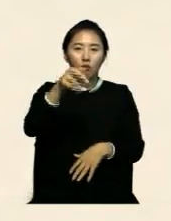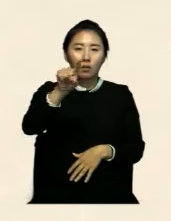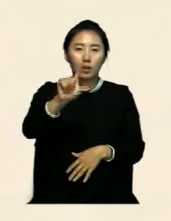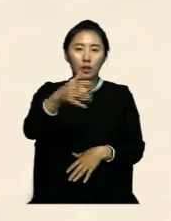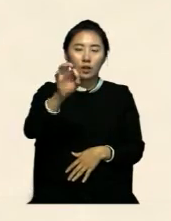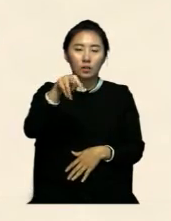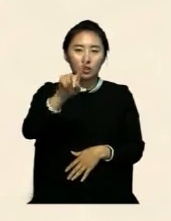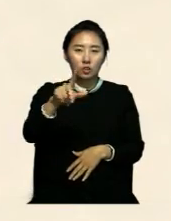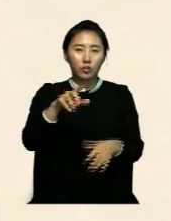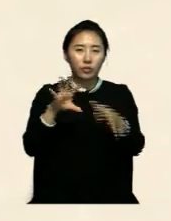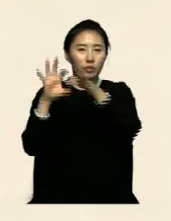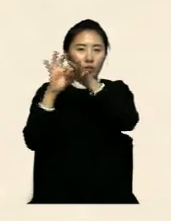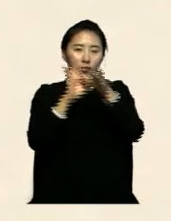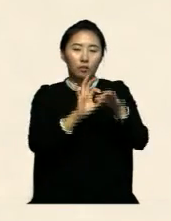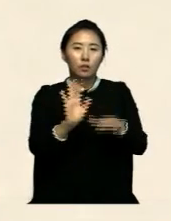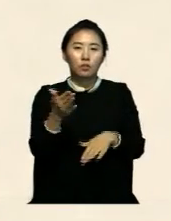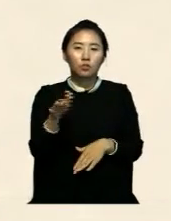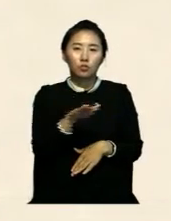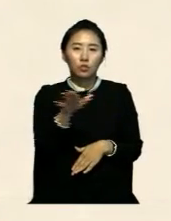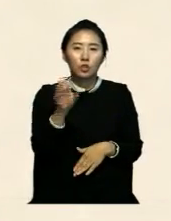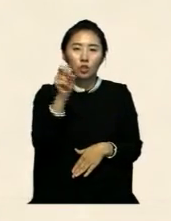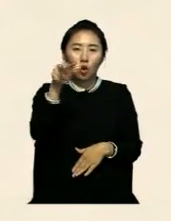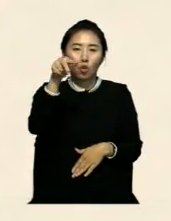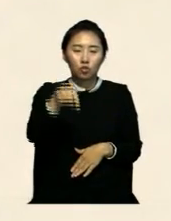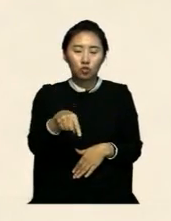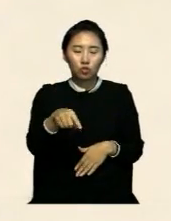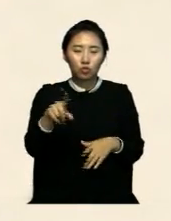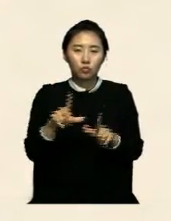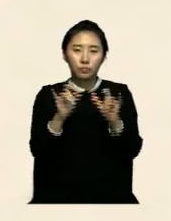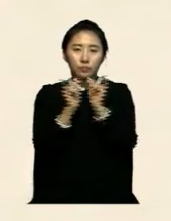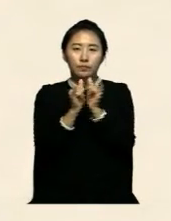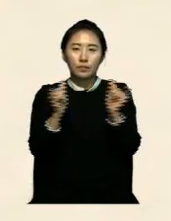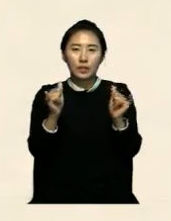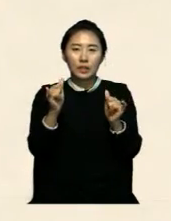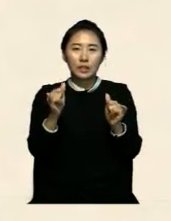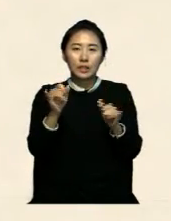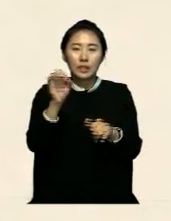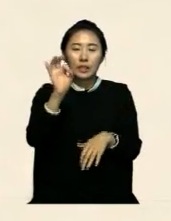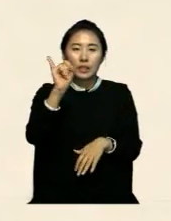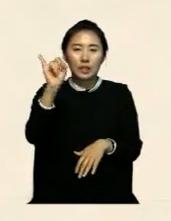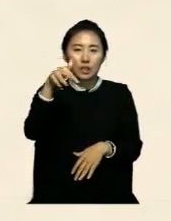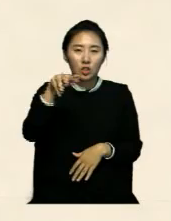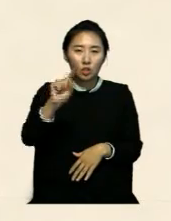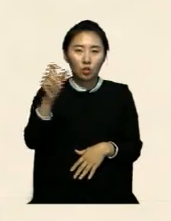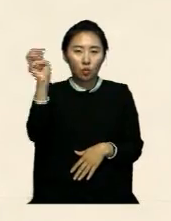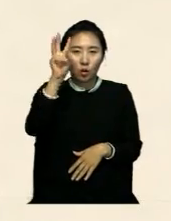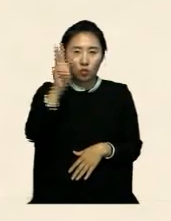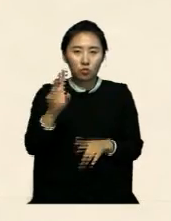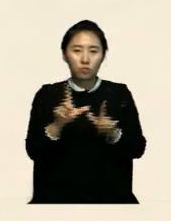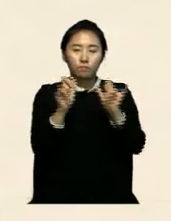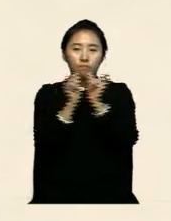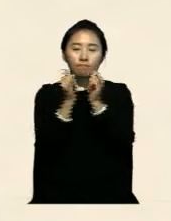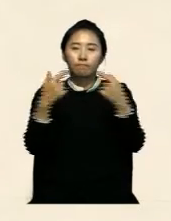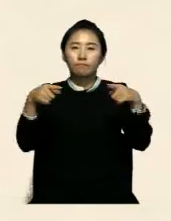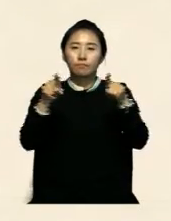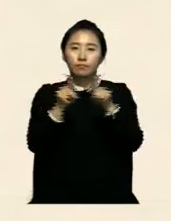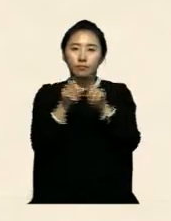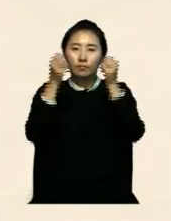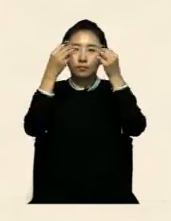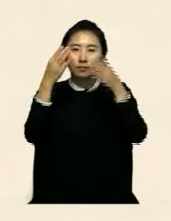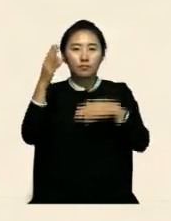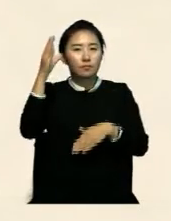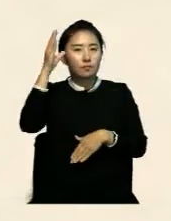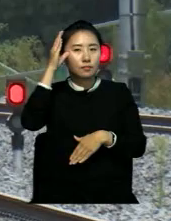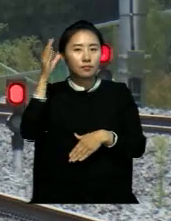경강선으로 연결되면서 우리 여주 시민들은 이천과 광주 시민들과 함께 새로운